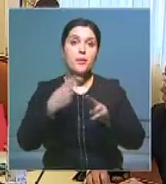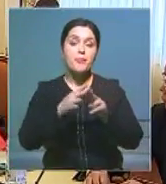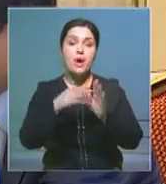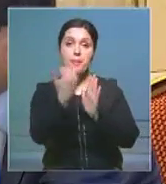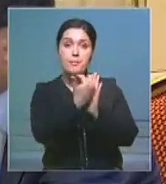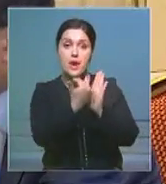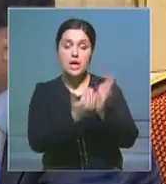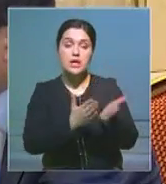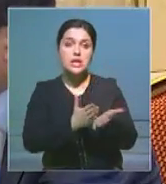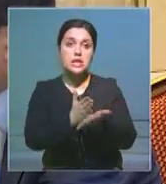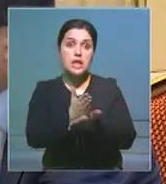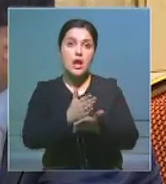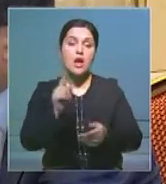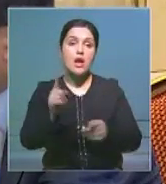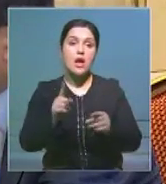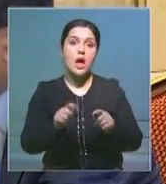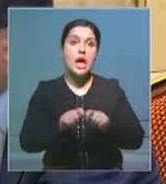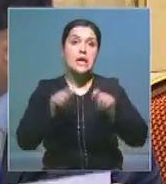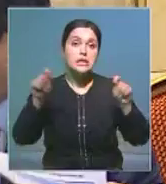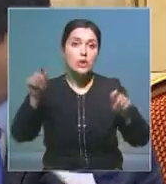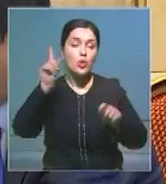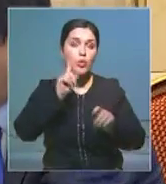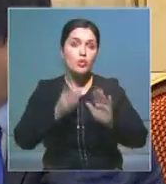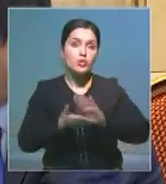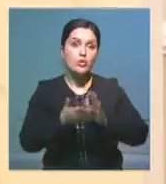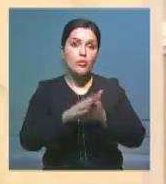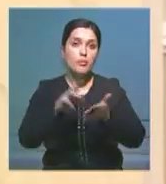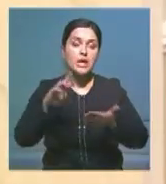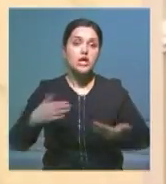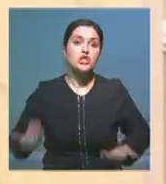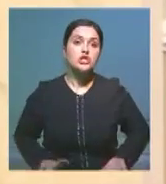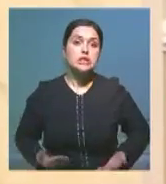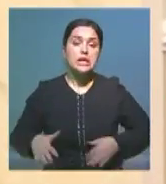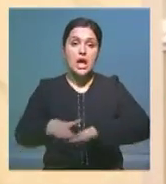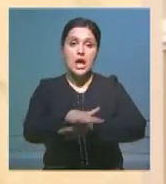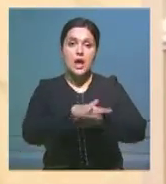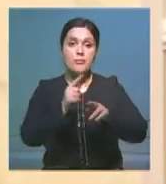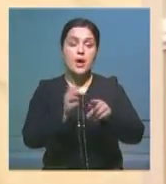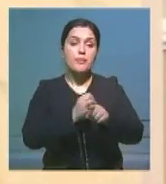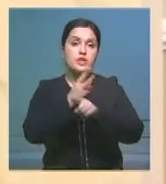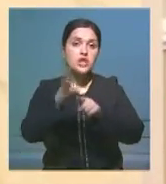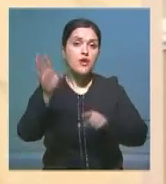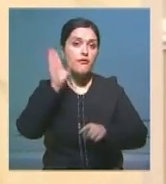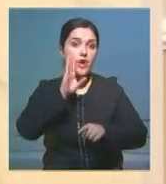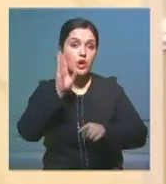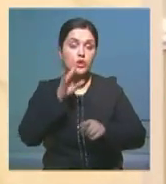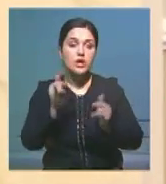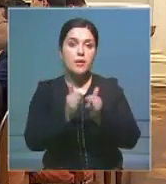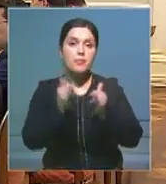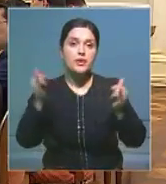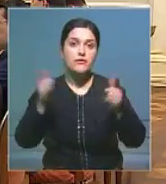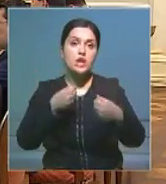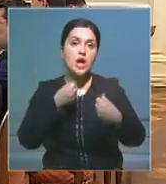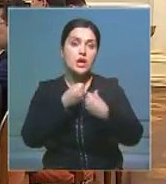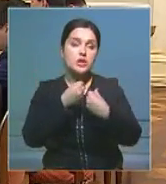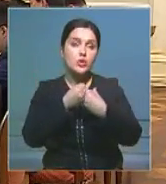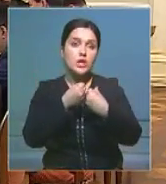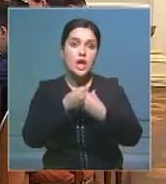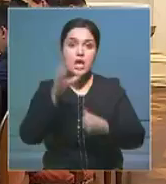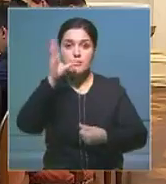эти программы направлены на создание благоприятных условий для жизнедеятельности населения, в частности, обеспечения водой и